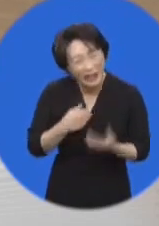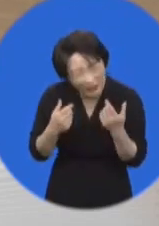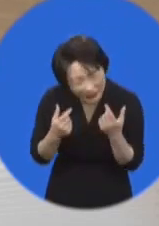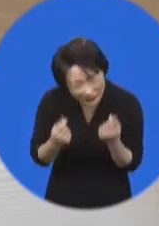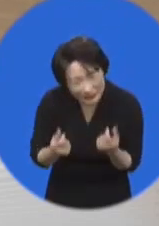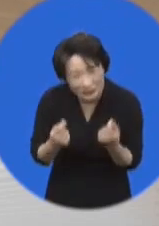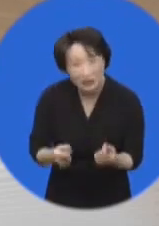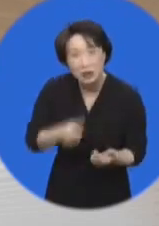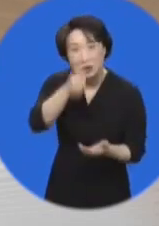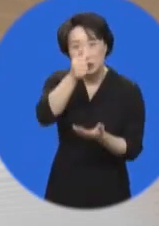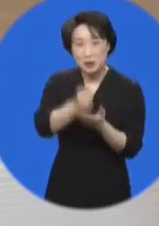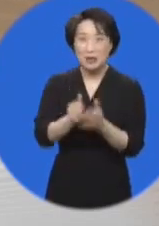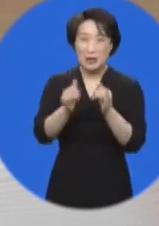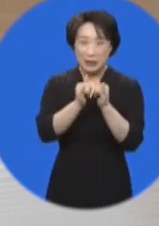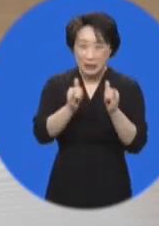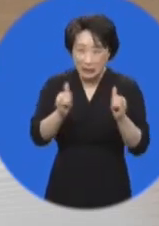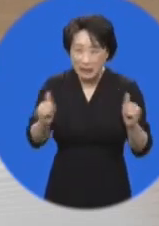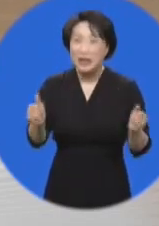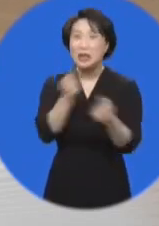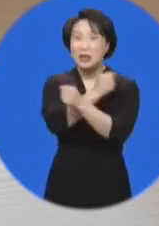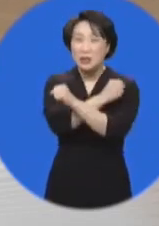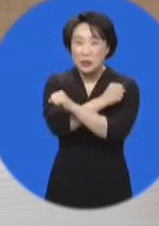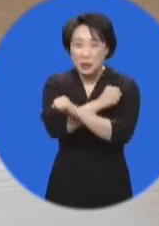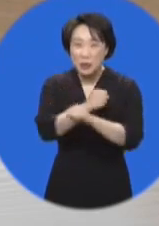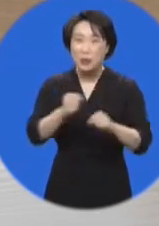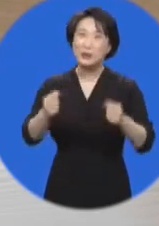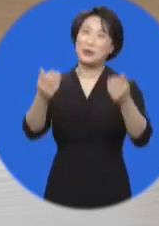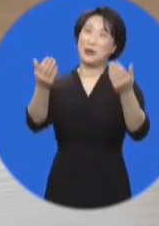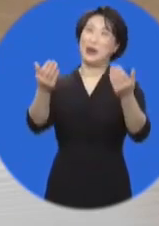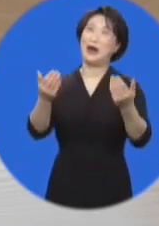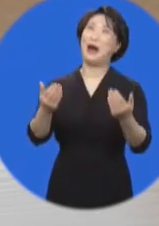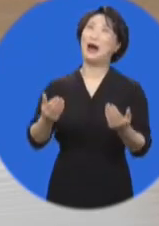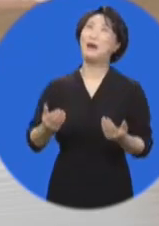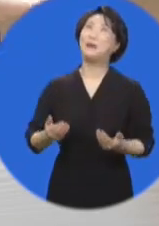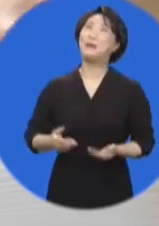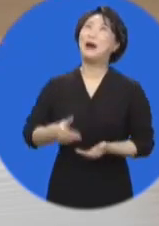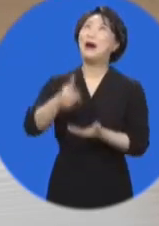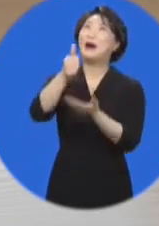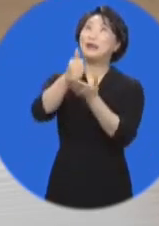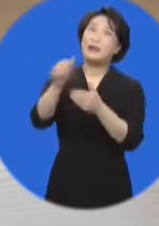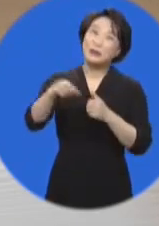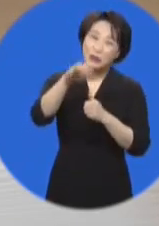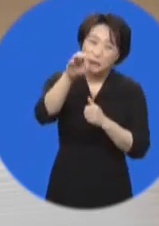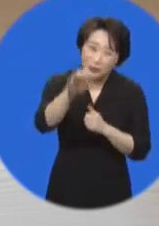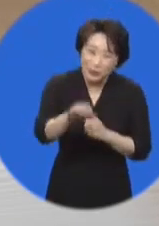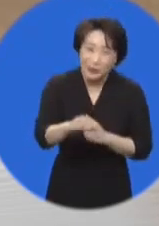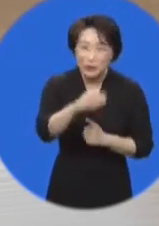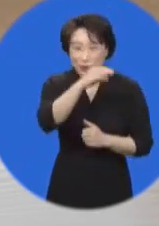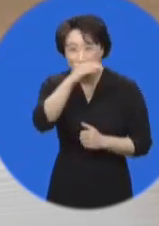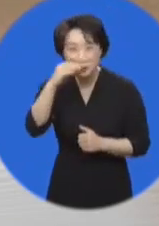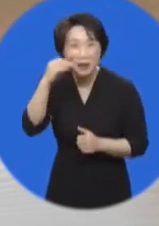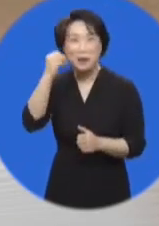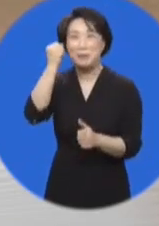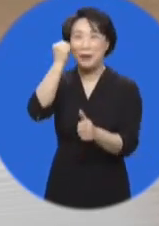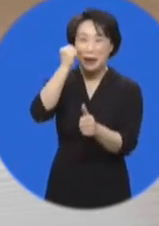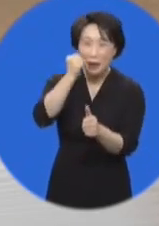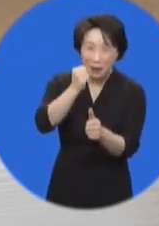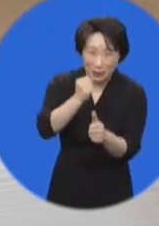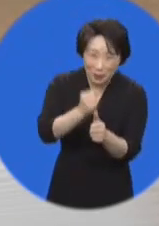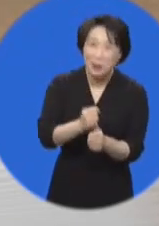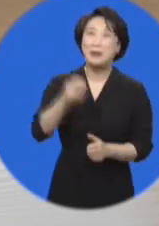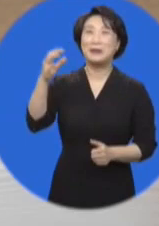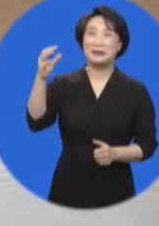얻어내다가 전 죄인이 용서함 받아서 주